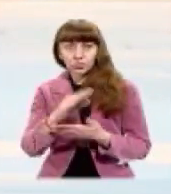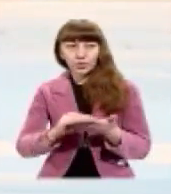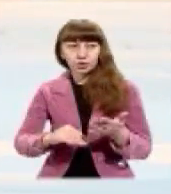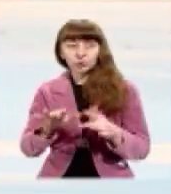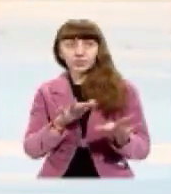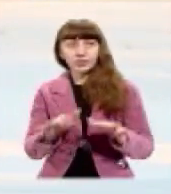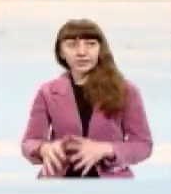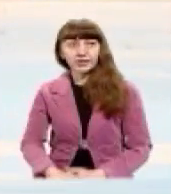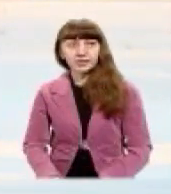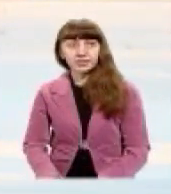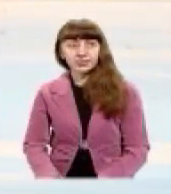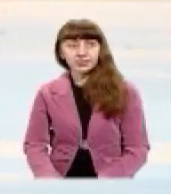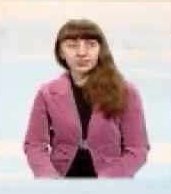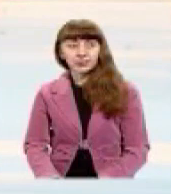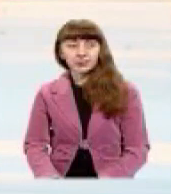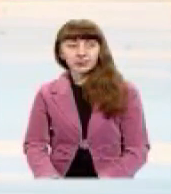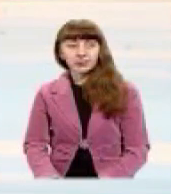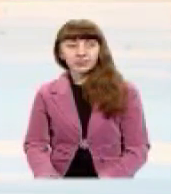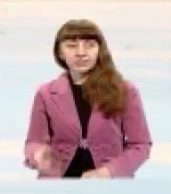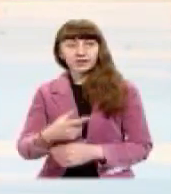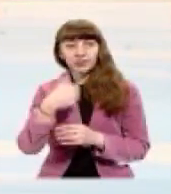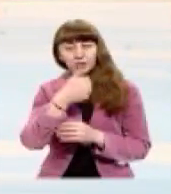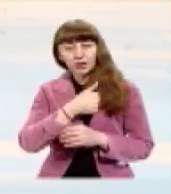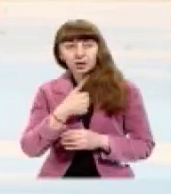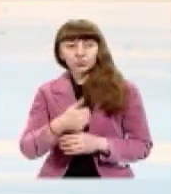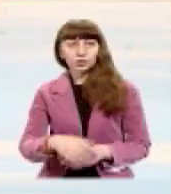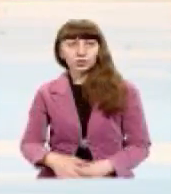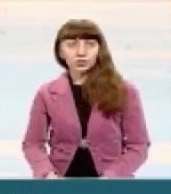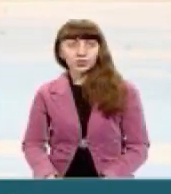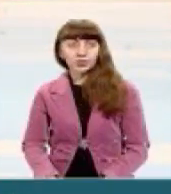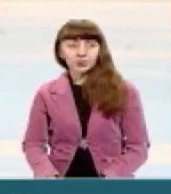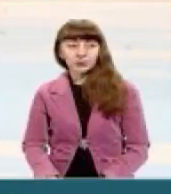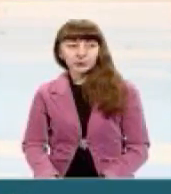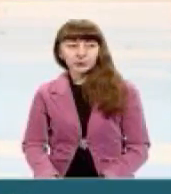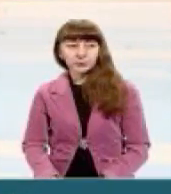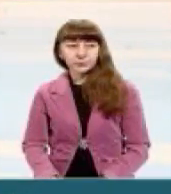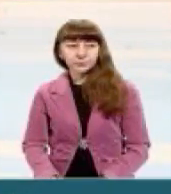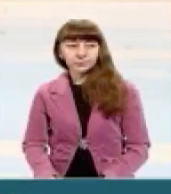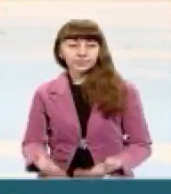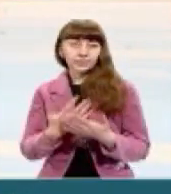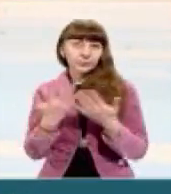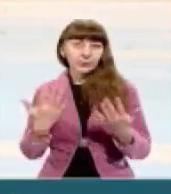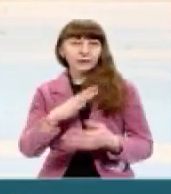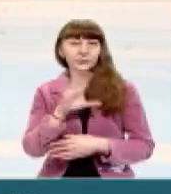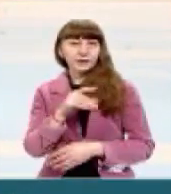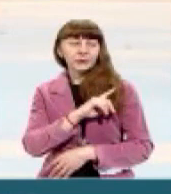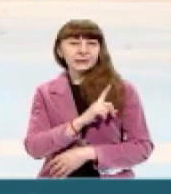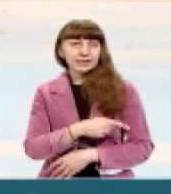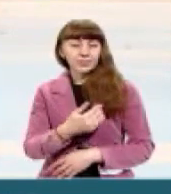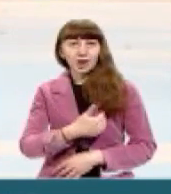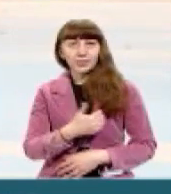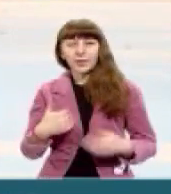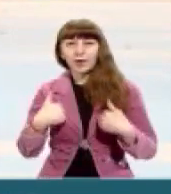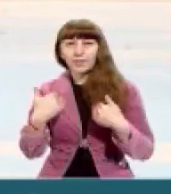жұмысын жаңа күшпен бастауда. Бүгін біз кел шай ішейік атты республикалық акцияны өткізіп жатырмыз. Осы акция